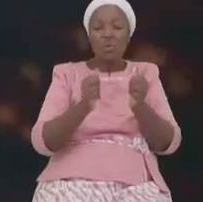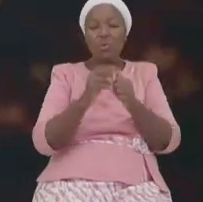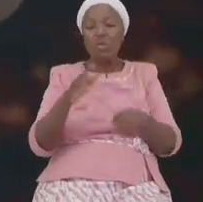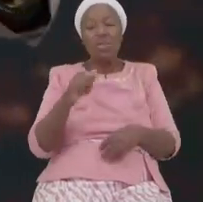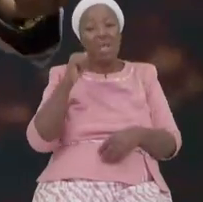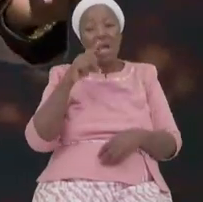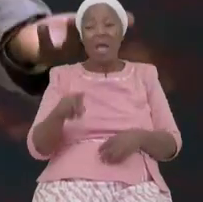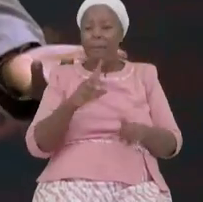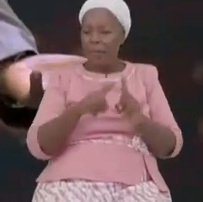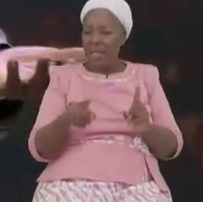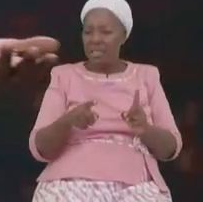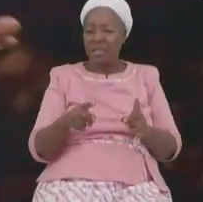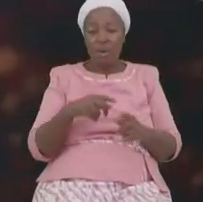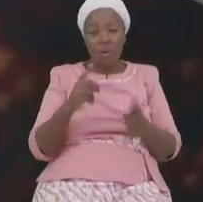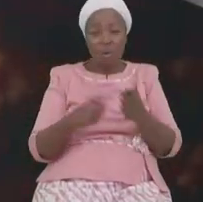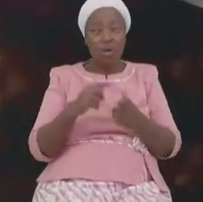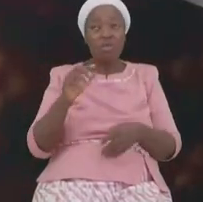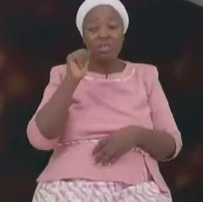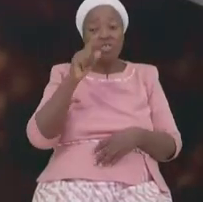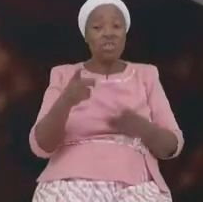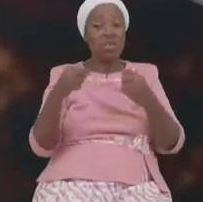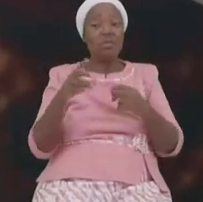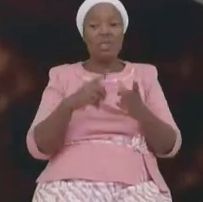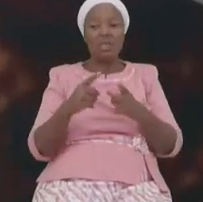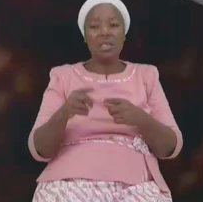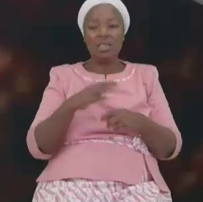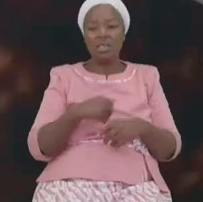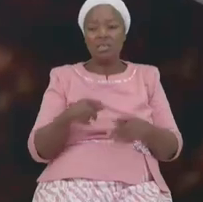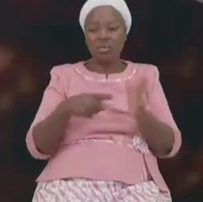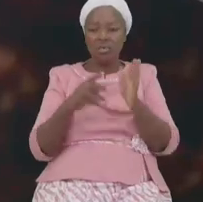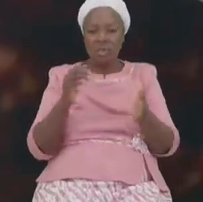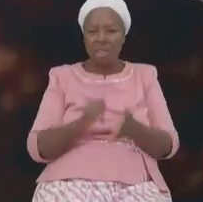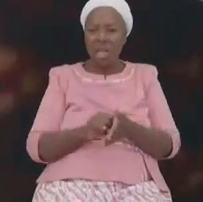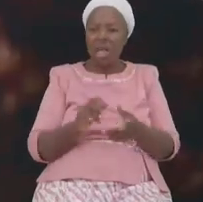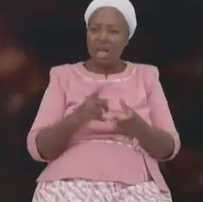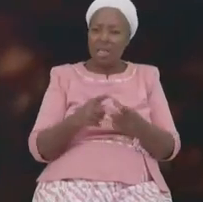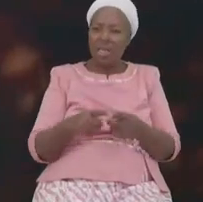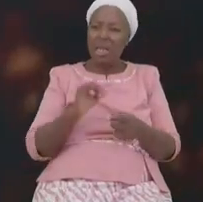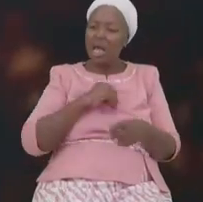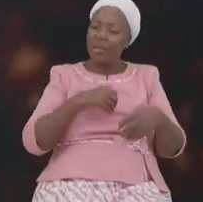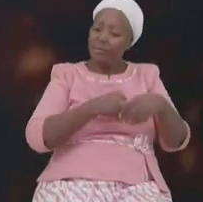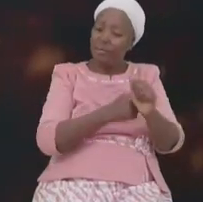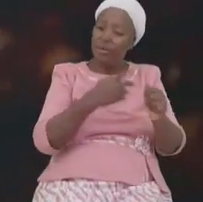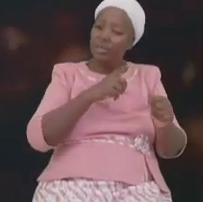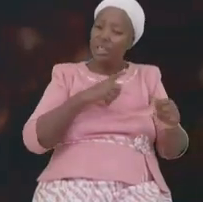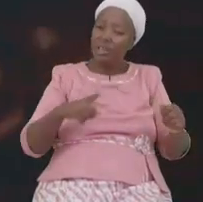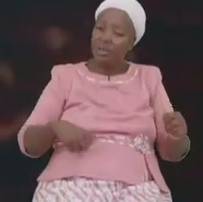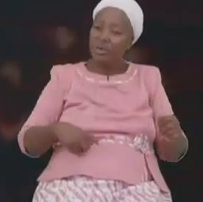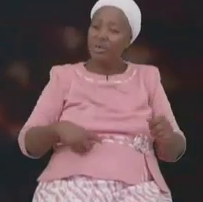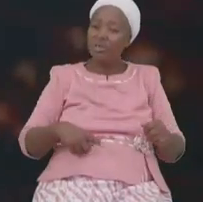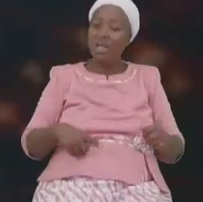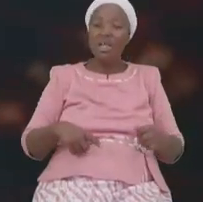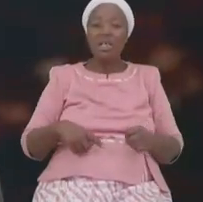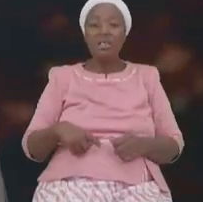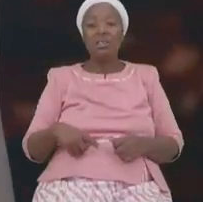qu'elle vient et qu'elle a ça, je suis la loi de la physique. Toute